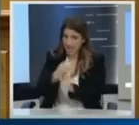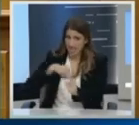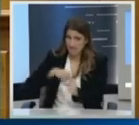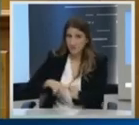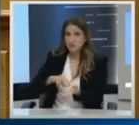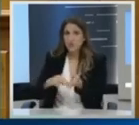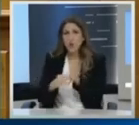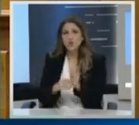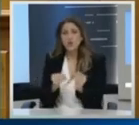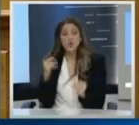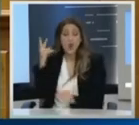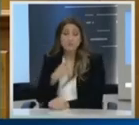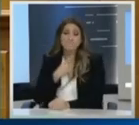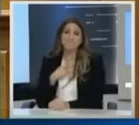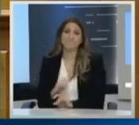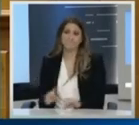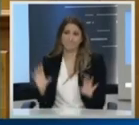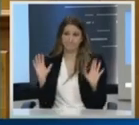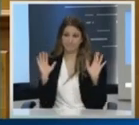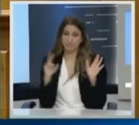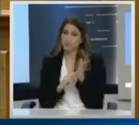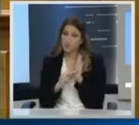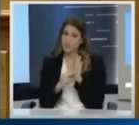εξουσία ποτέ από αυτήν που νομίζουν ότι έχουν.